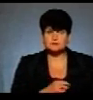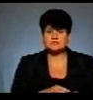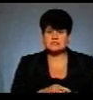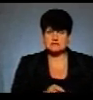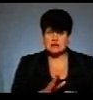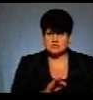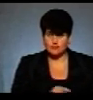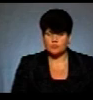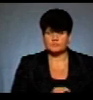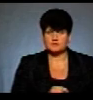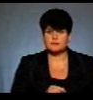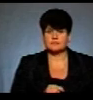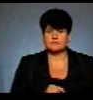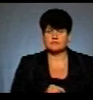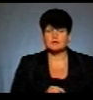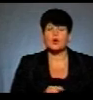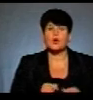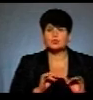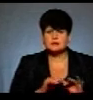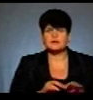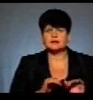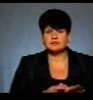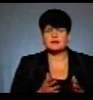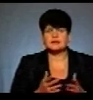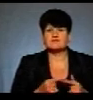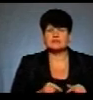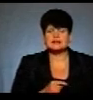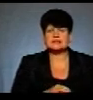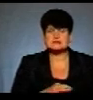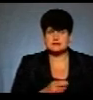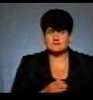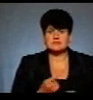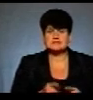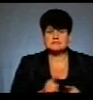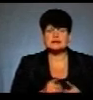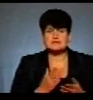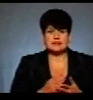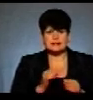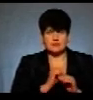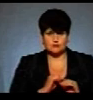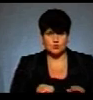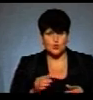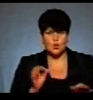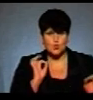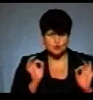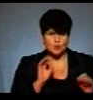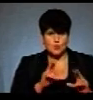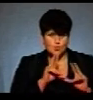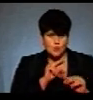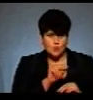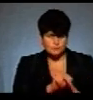насильство. І називати яку конкретну дію, який вид насильства. Це є там неприпустимим, ну, тобто озвучується,